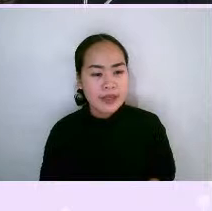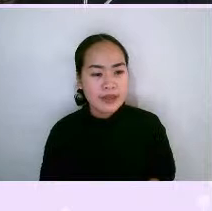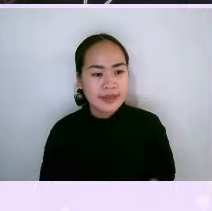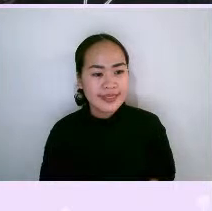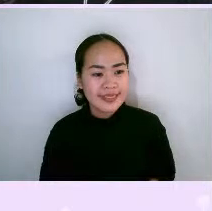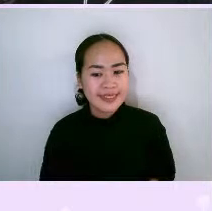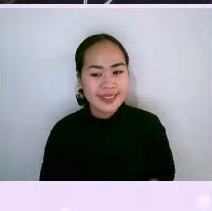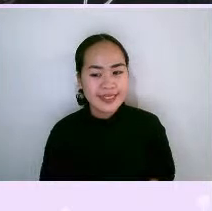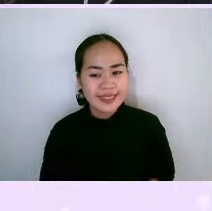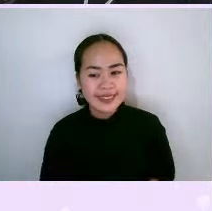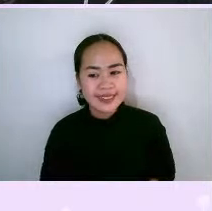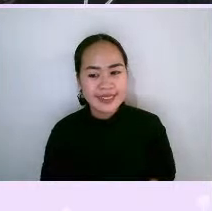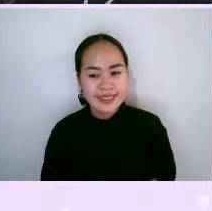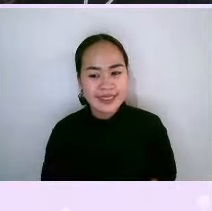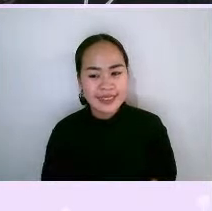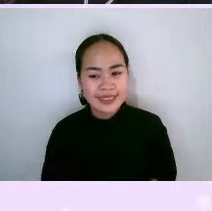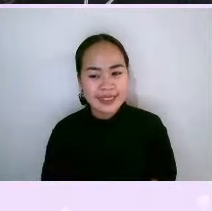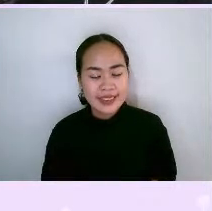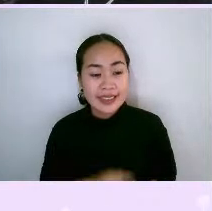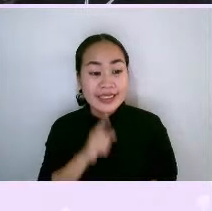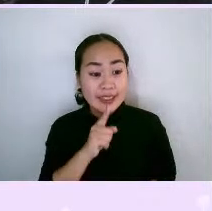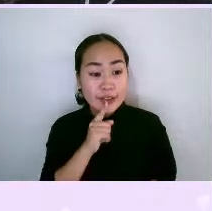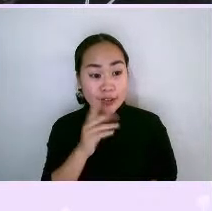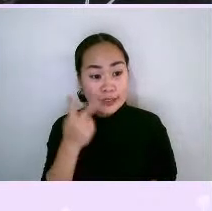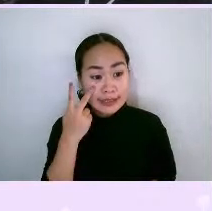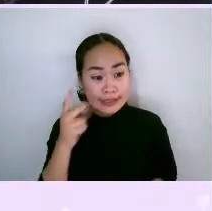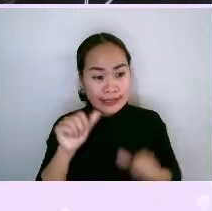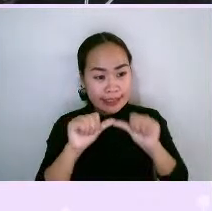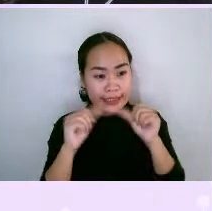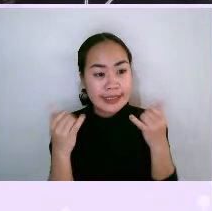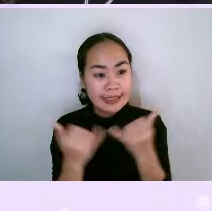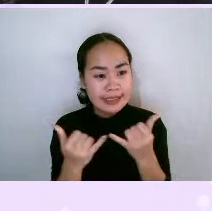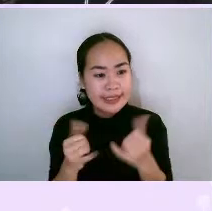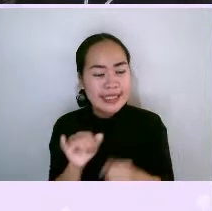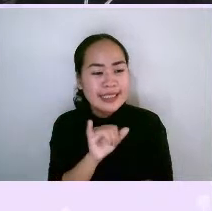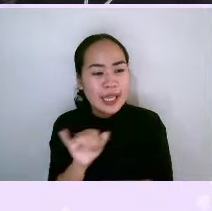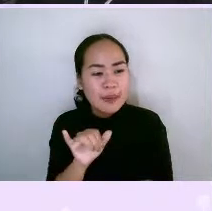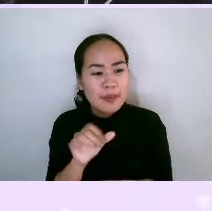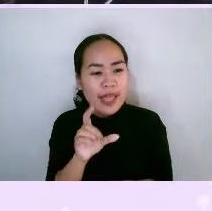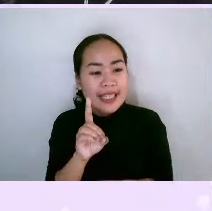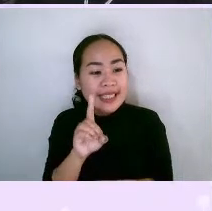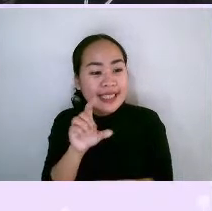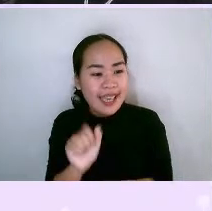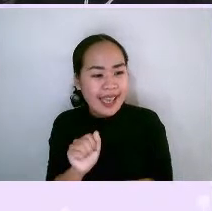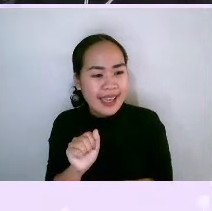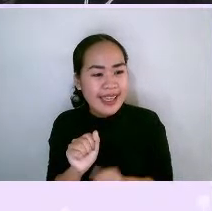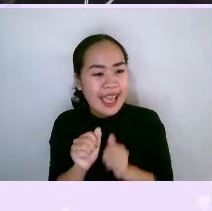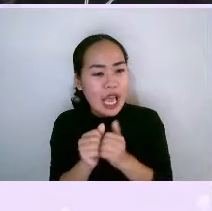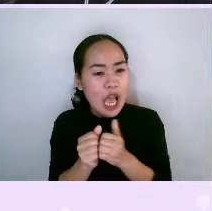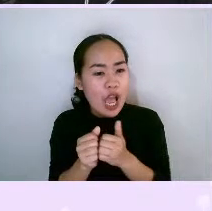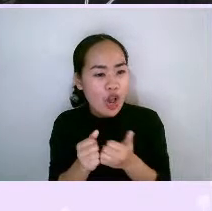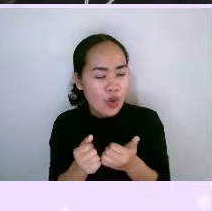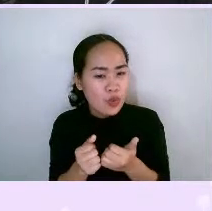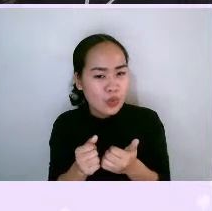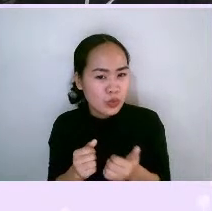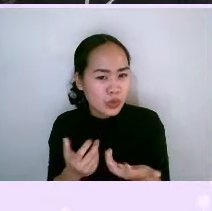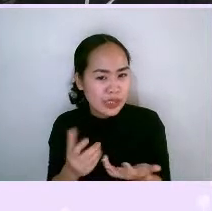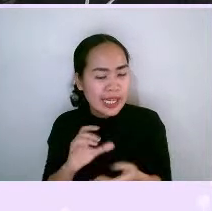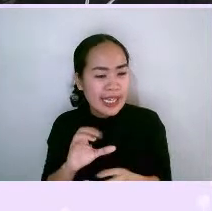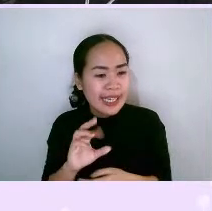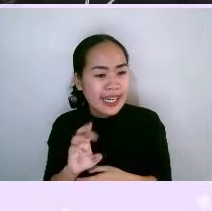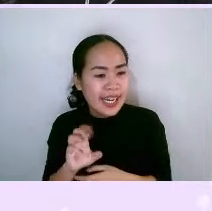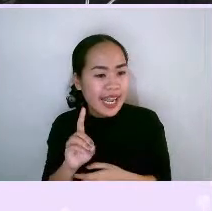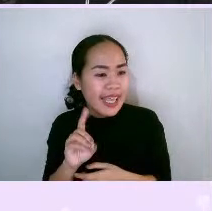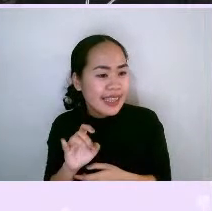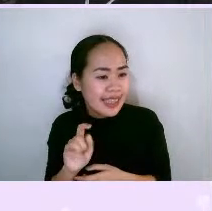ng isang attached agency ng Department of Agriculture is the Agricultural Credit Policy Council